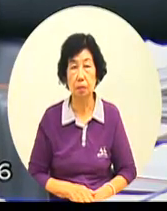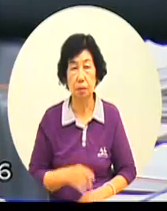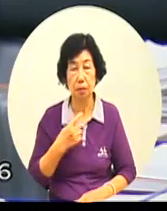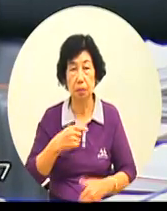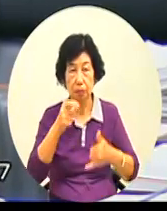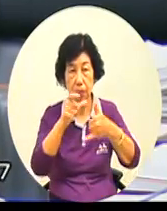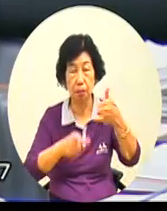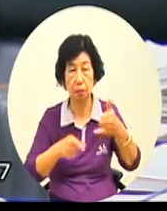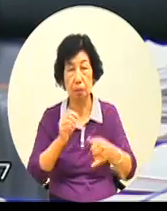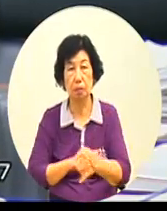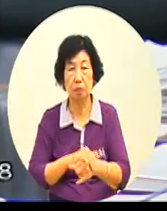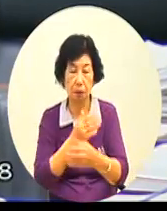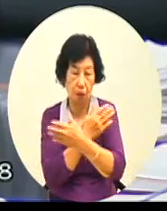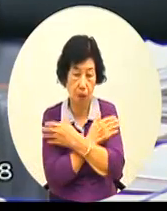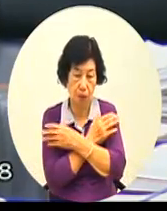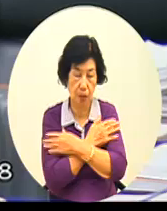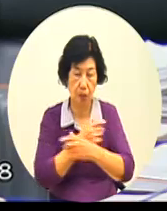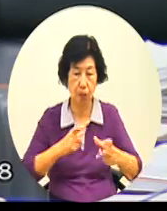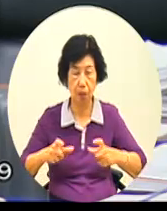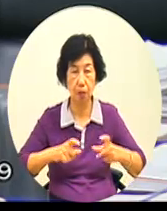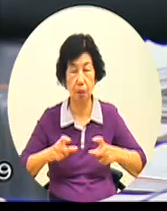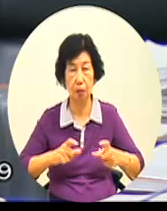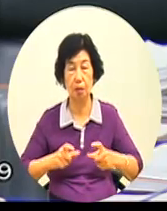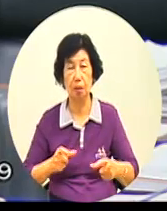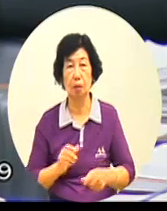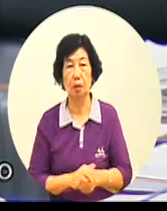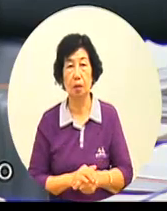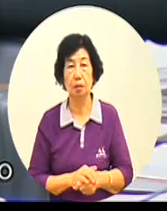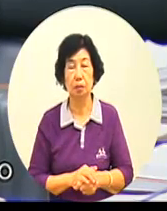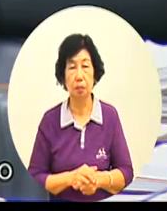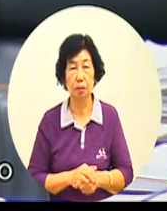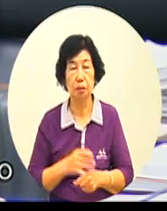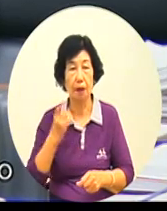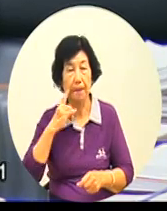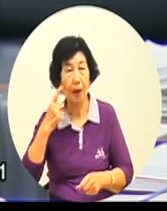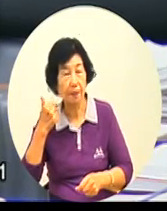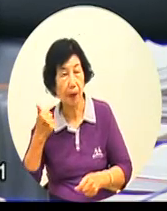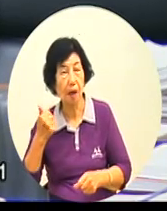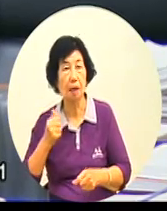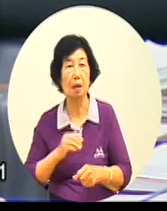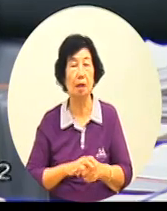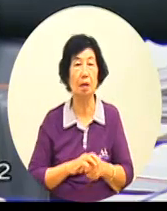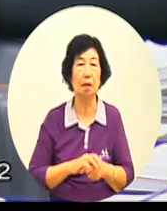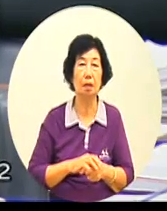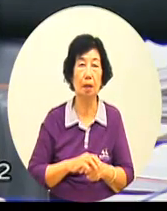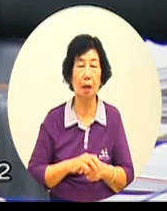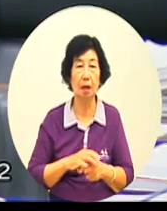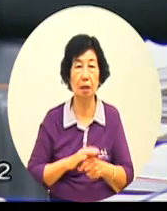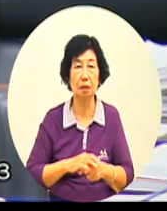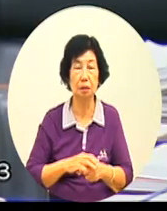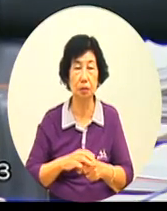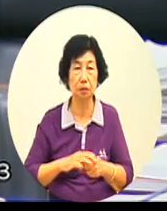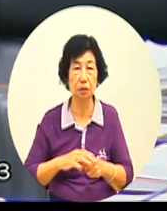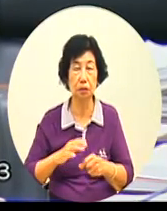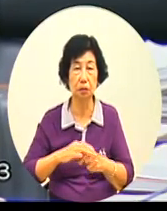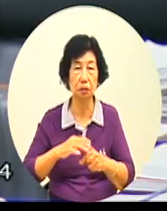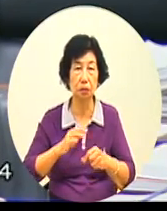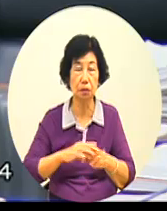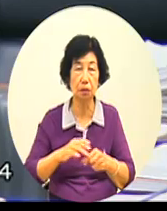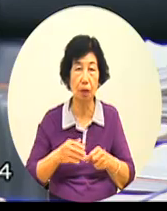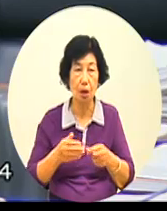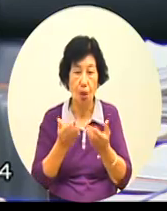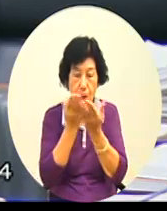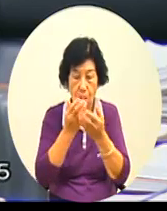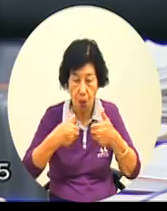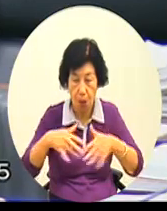他是个幼儿园啊。那幼儿园你知道，有的家长他会比较晚来接小孩，那比较晚来接小孩